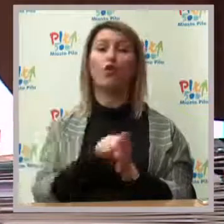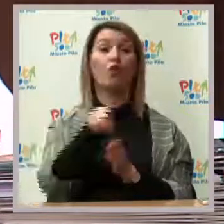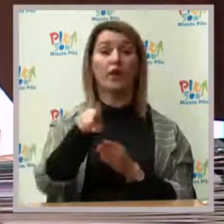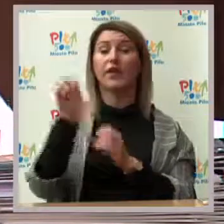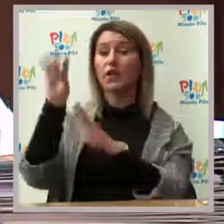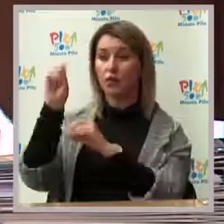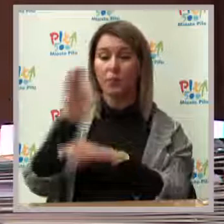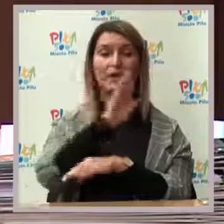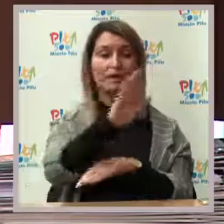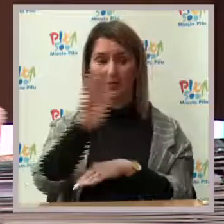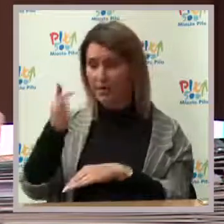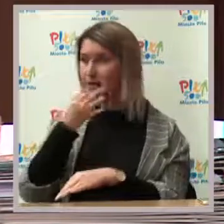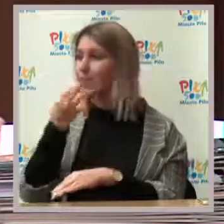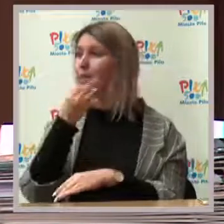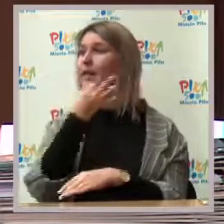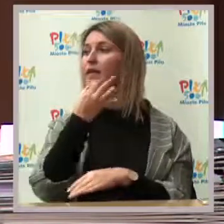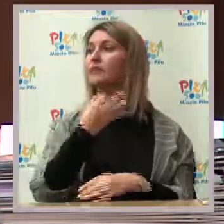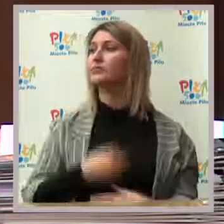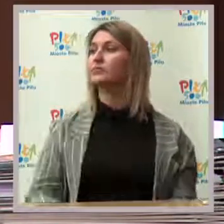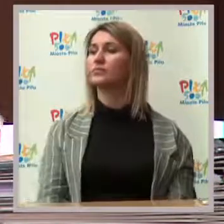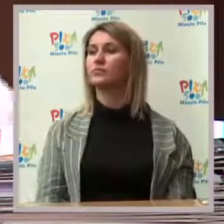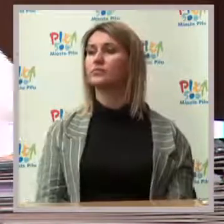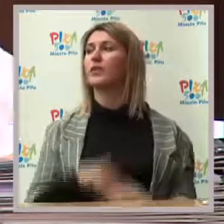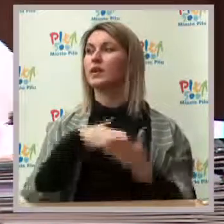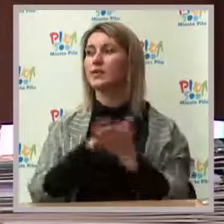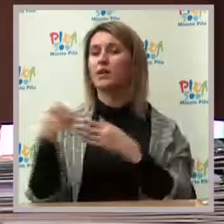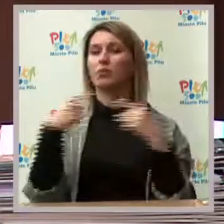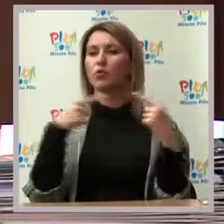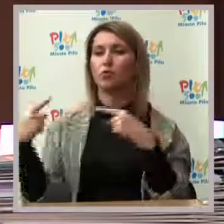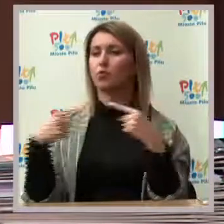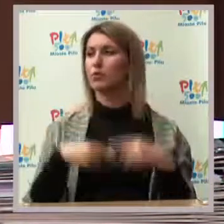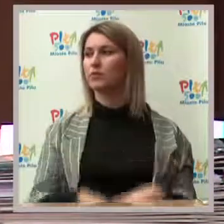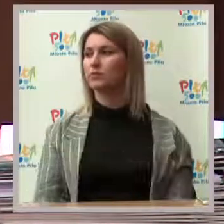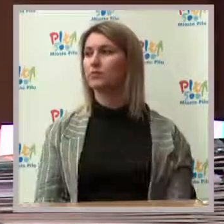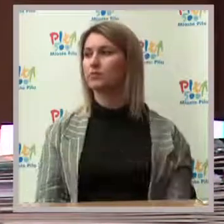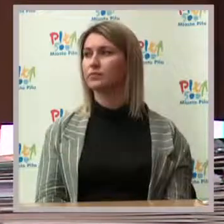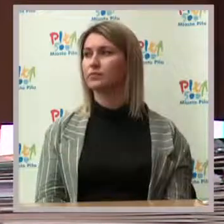informacji macie Państwo radni pytania? Otwieram dyskusję.